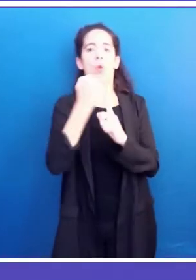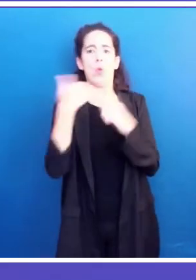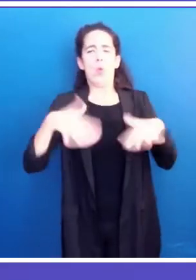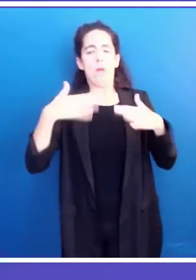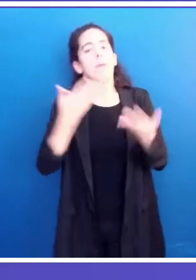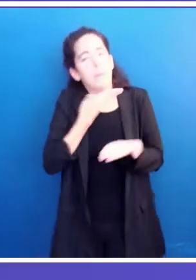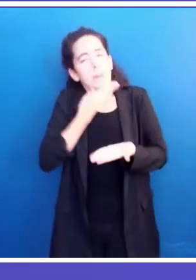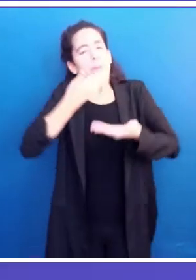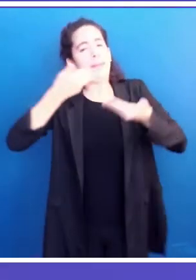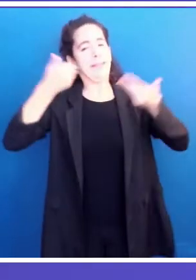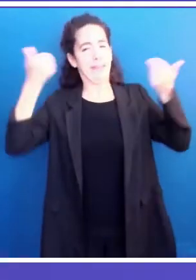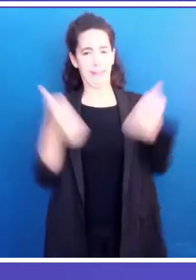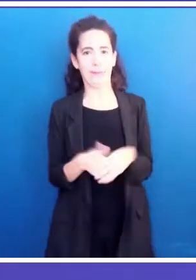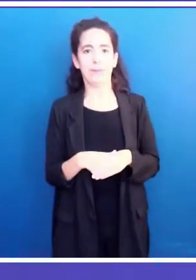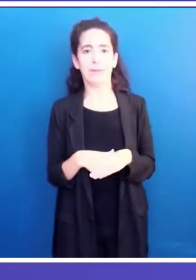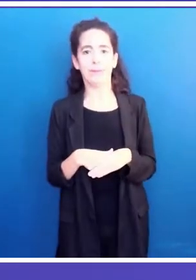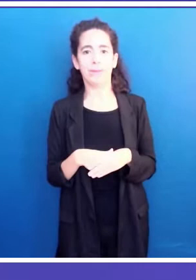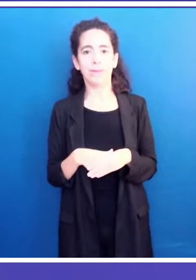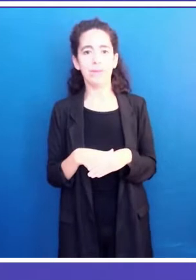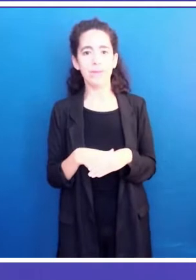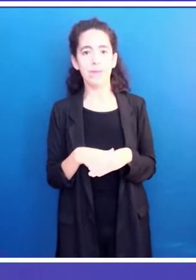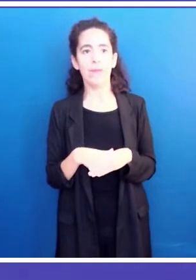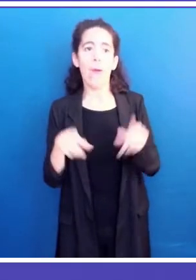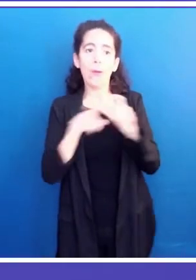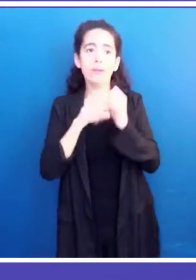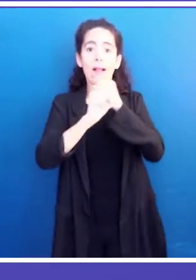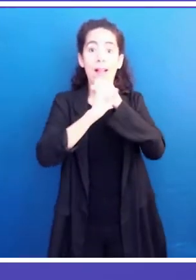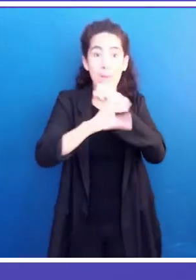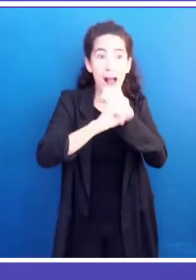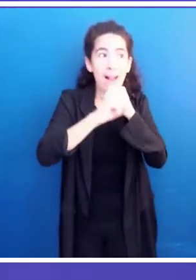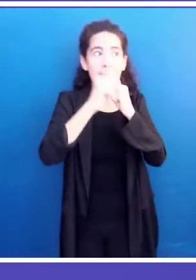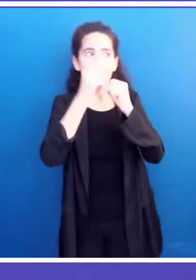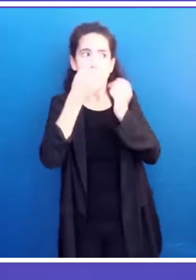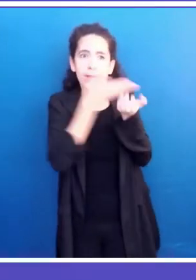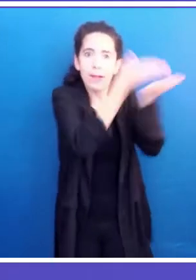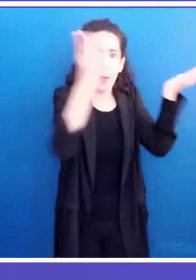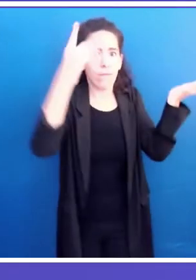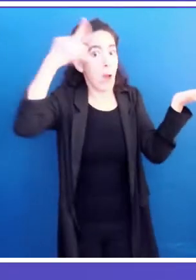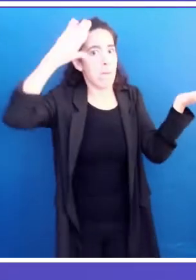ذكر أهمية حملات رفع الوعي التي تستهدف